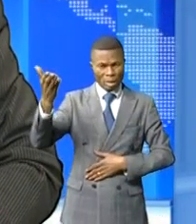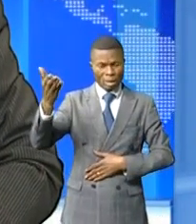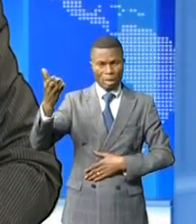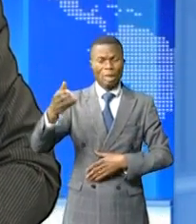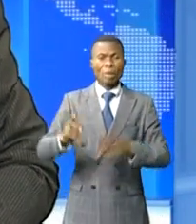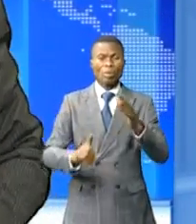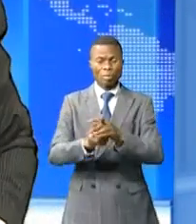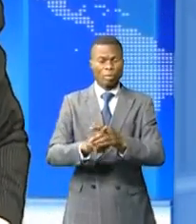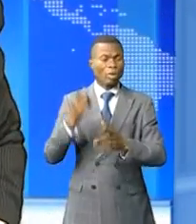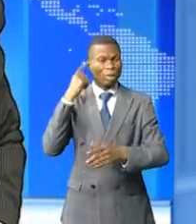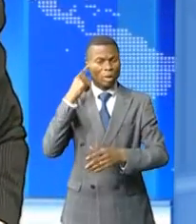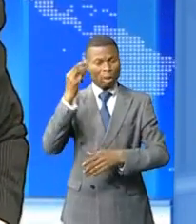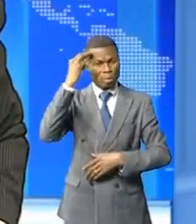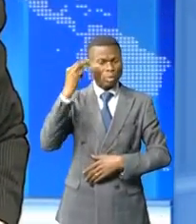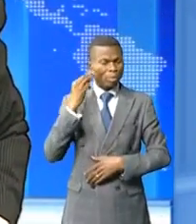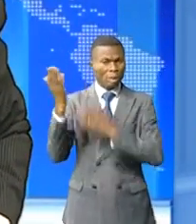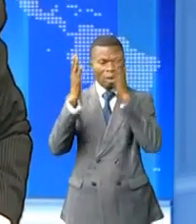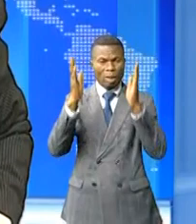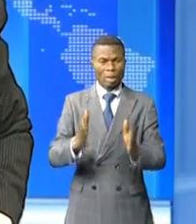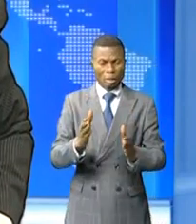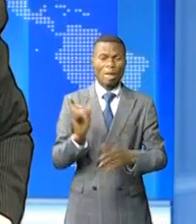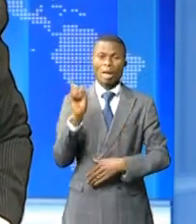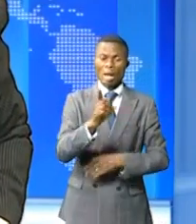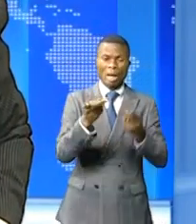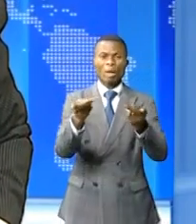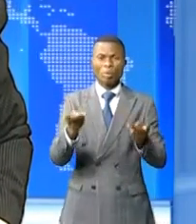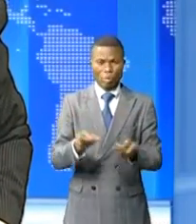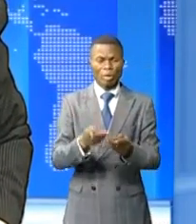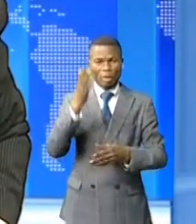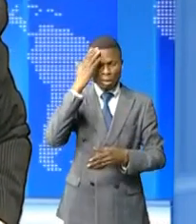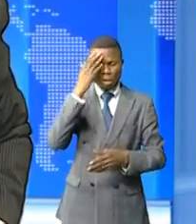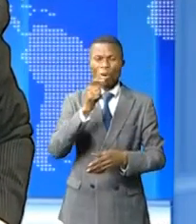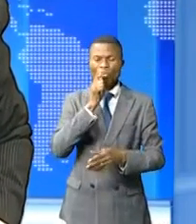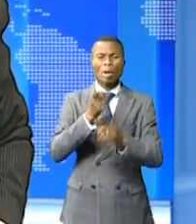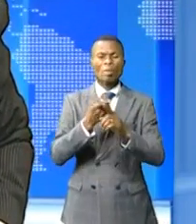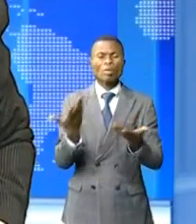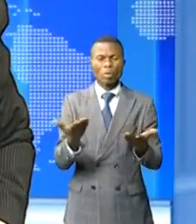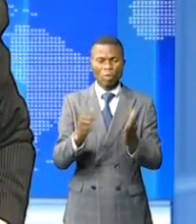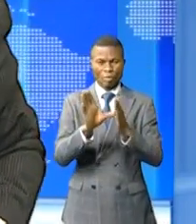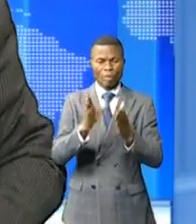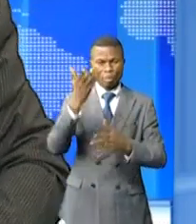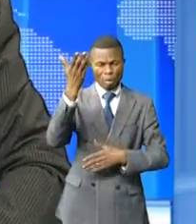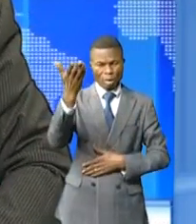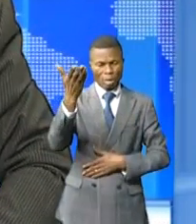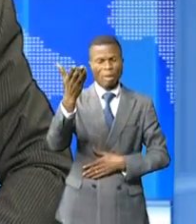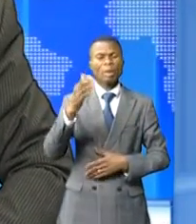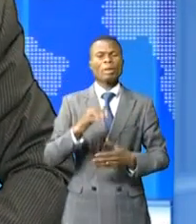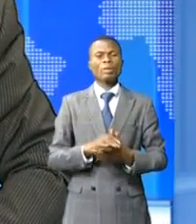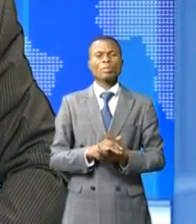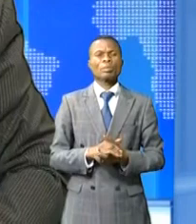Aussitôt informé, le ministre des Transports est descendu sur place pour se rendre compte. On fait le point avec Myriam